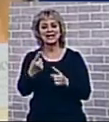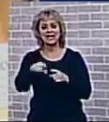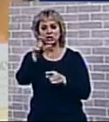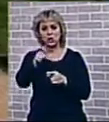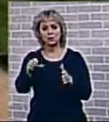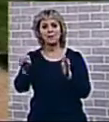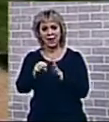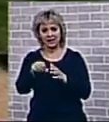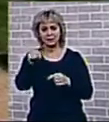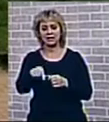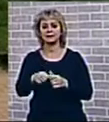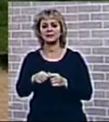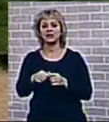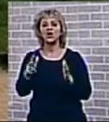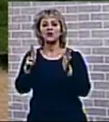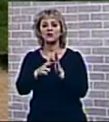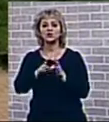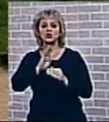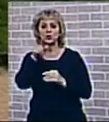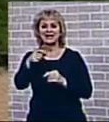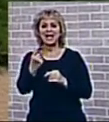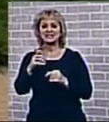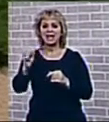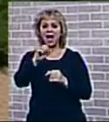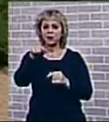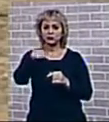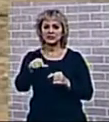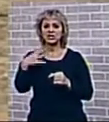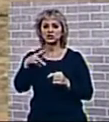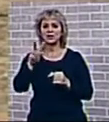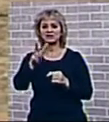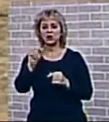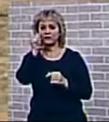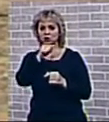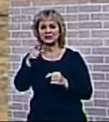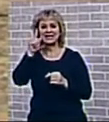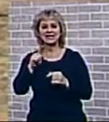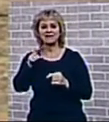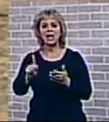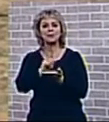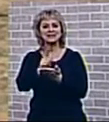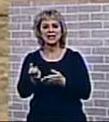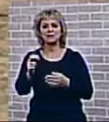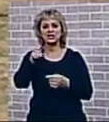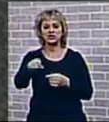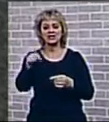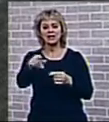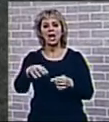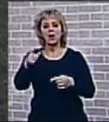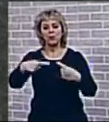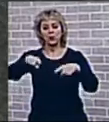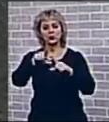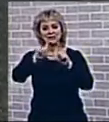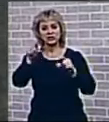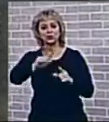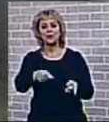люди погибли. В 8 утра 11 августа 1942 года евреев обязали явиться на сборные пункты, якобы